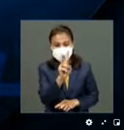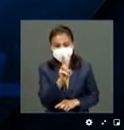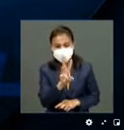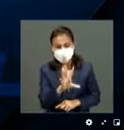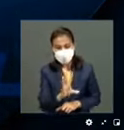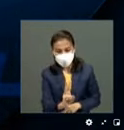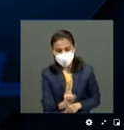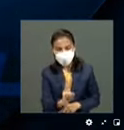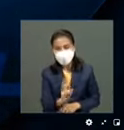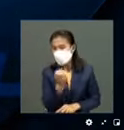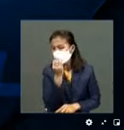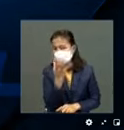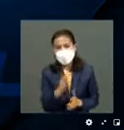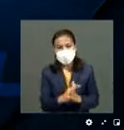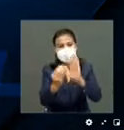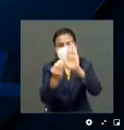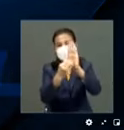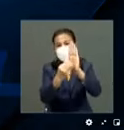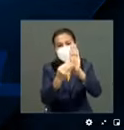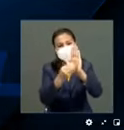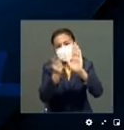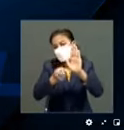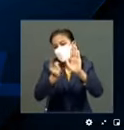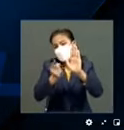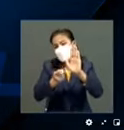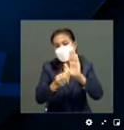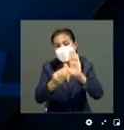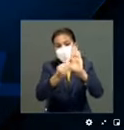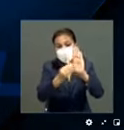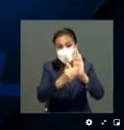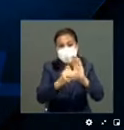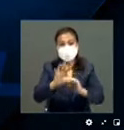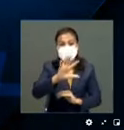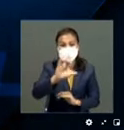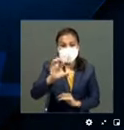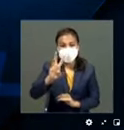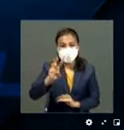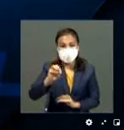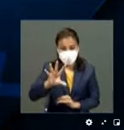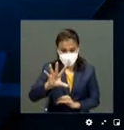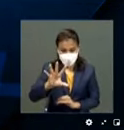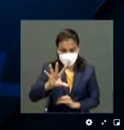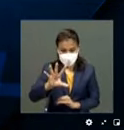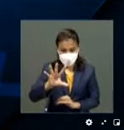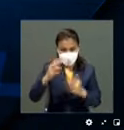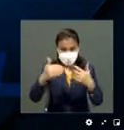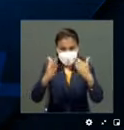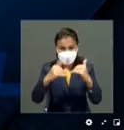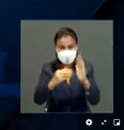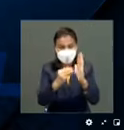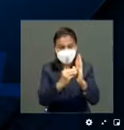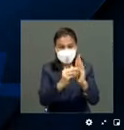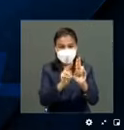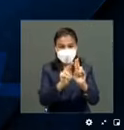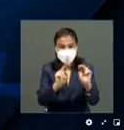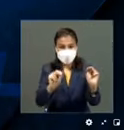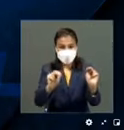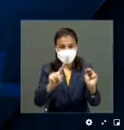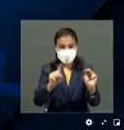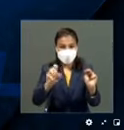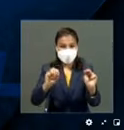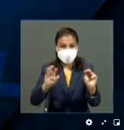ลี่ยนค่ะกทม.วันนี้ก็มีรายงานนะคะ565รายค่ะนนทบุรี